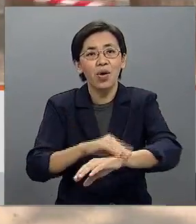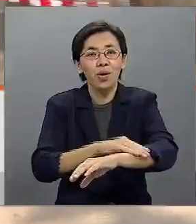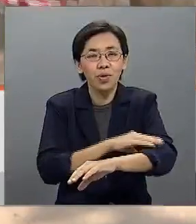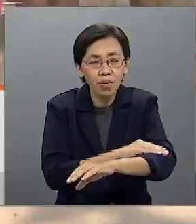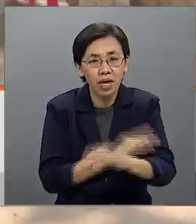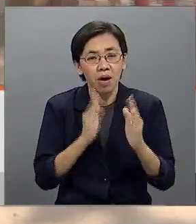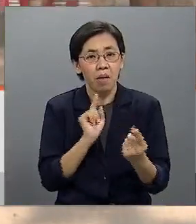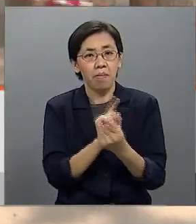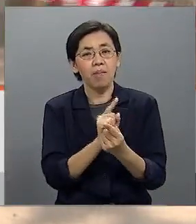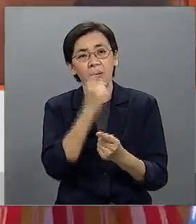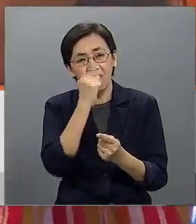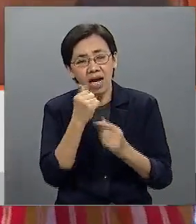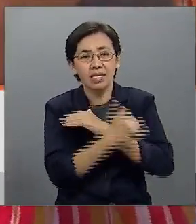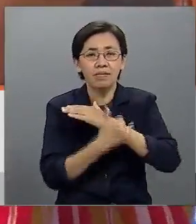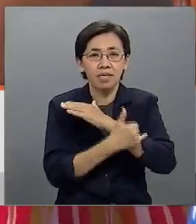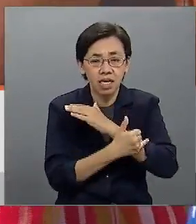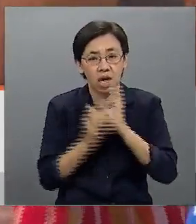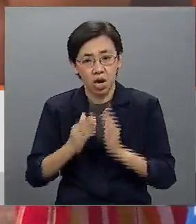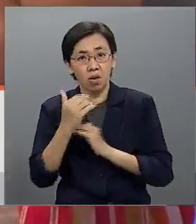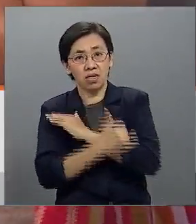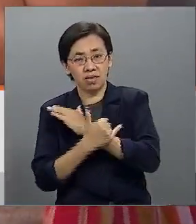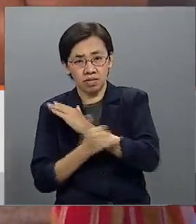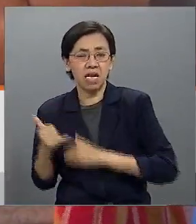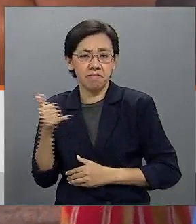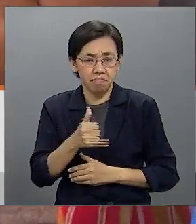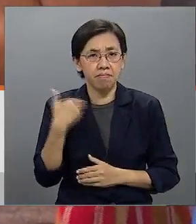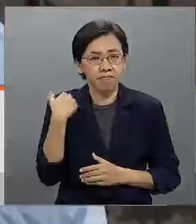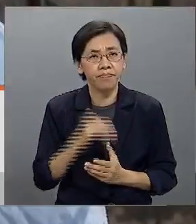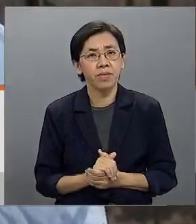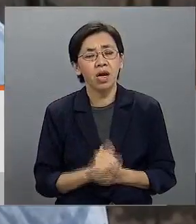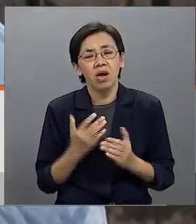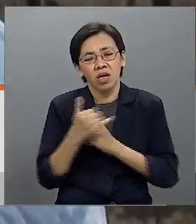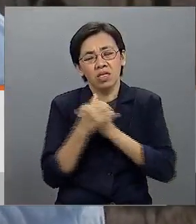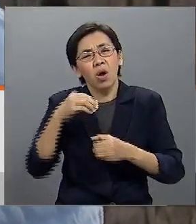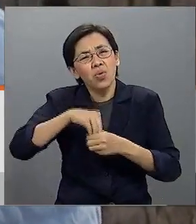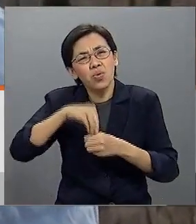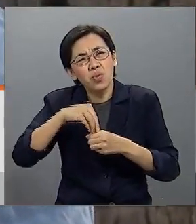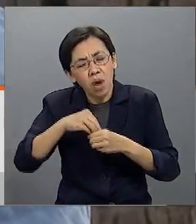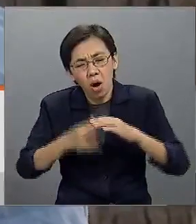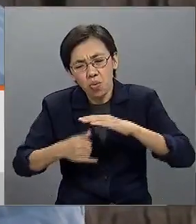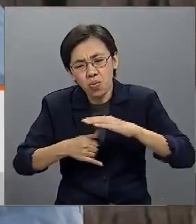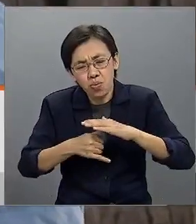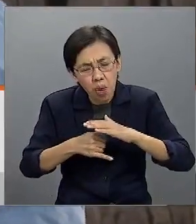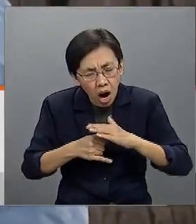งชาวต่างชาติเองด้วยค่ะซึ่งพวกเขาก็บอกว่าหลังจากนี้จะต้องกักตัวแล้วก็แยกตัวจากครอบครัวจนกว่าจะทราบผลค่ะ